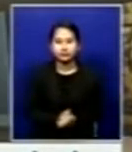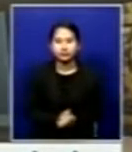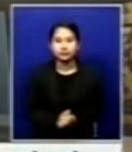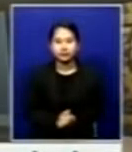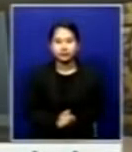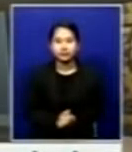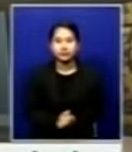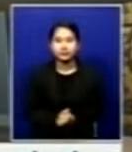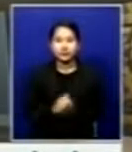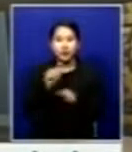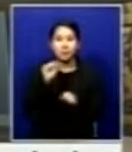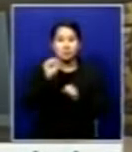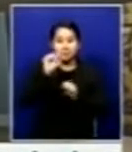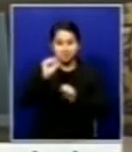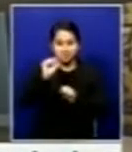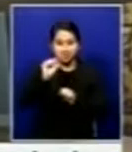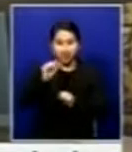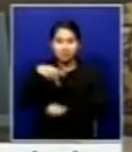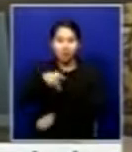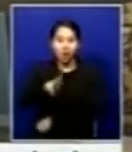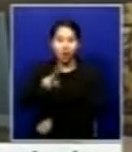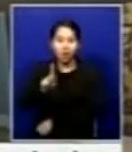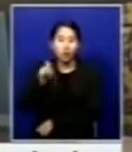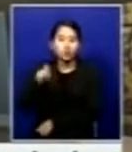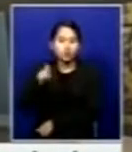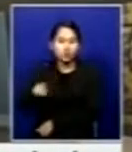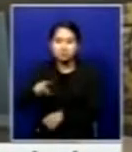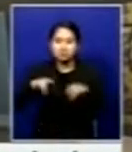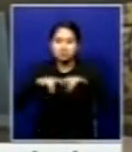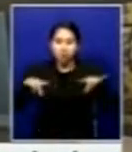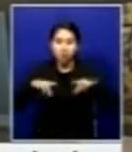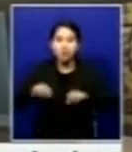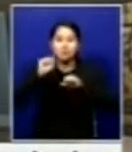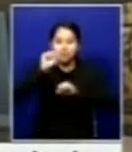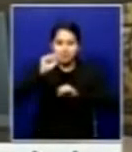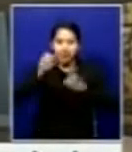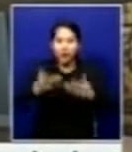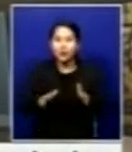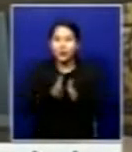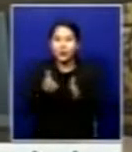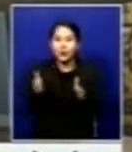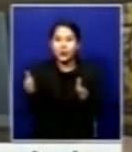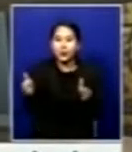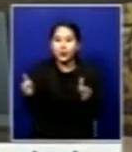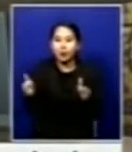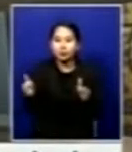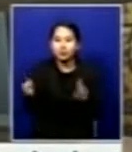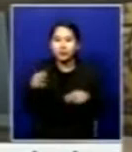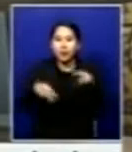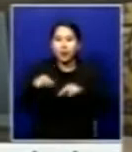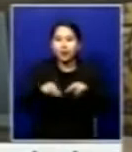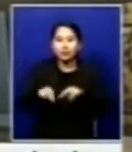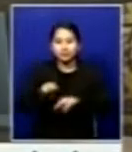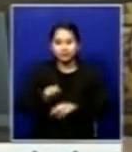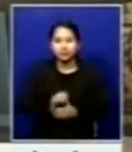ประกาศสถานการณ์ฉุกเฉินก็ไม่สอดคล้องไม่เหมาะสมเมื่อประกาศแล้วก็ยังรักษายาวต่อไปอีกเรื่องที่